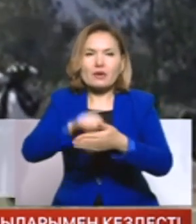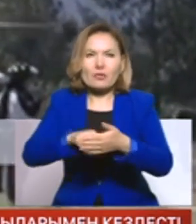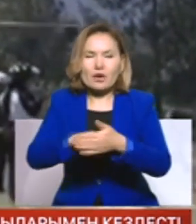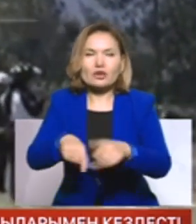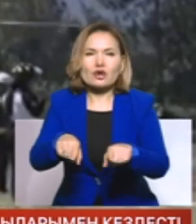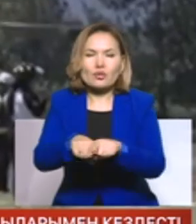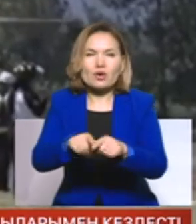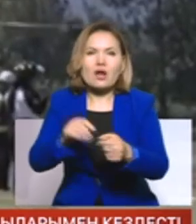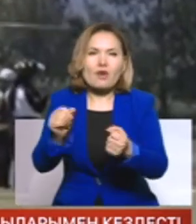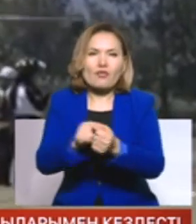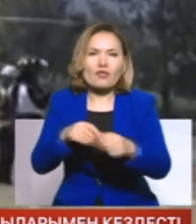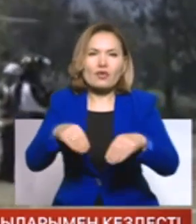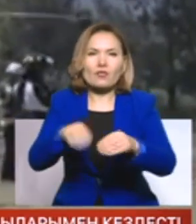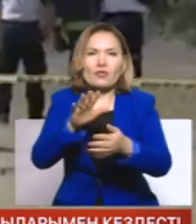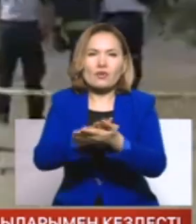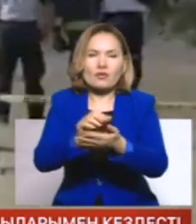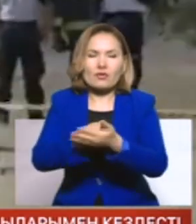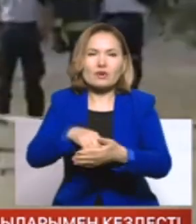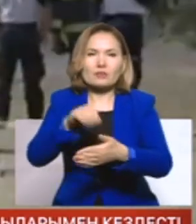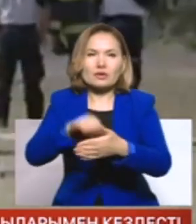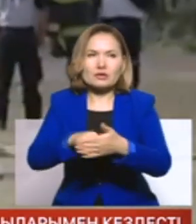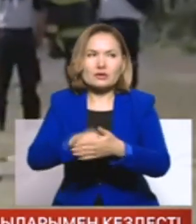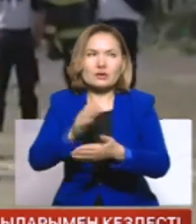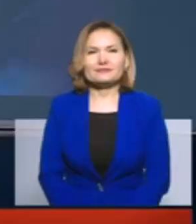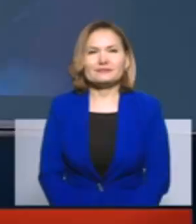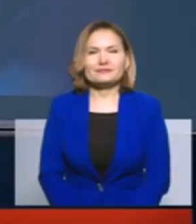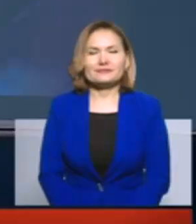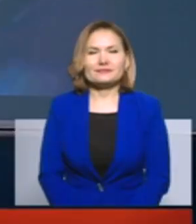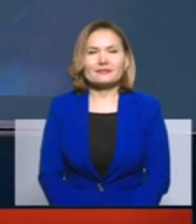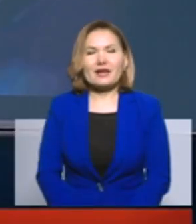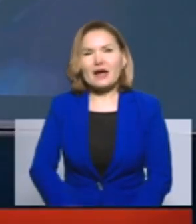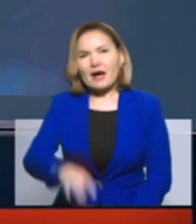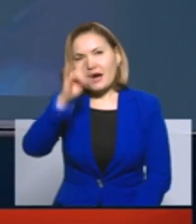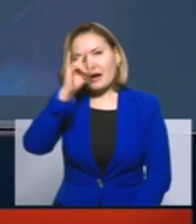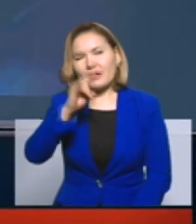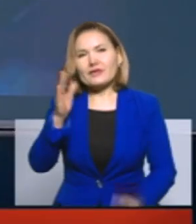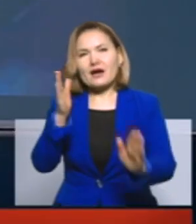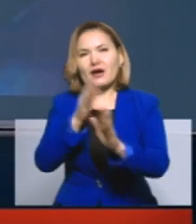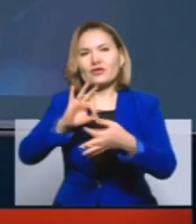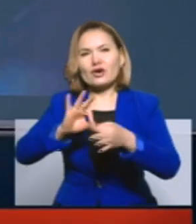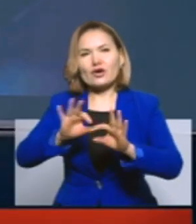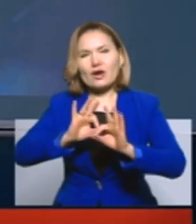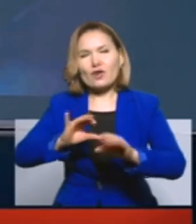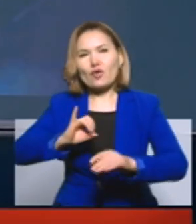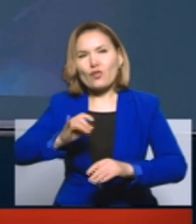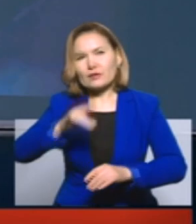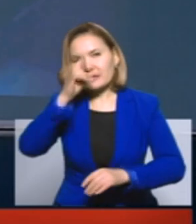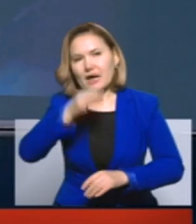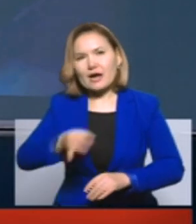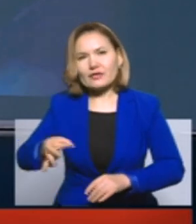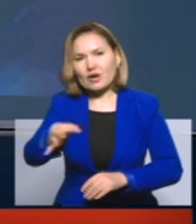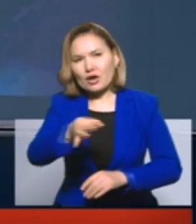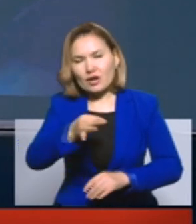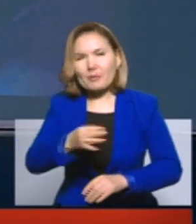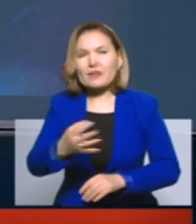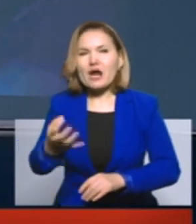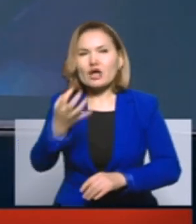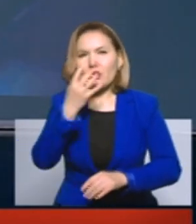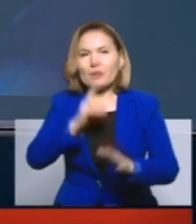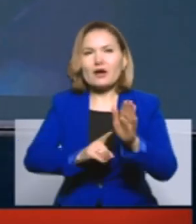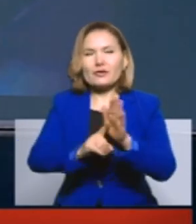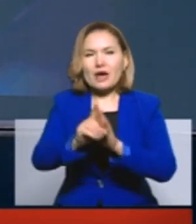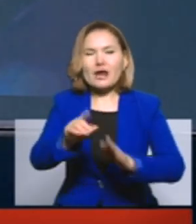туындаған қуаңшылық та себеп болуы мүмкін. Елдегі ауа райына оралсақ, оңтүстіктің басым бөлігінде күн